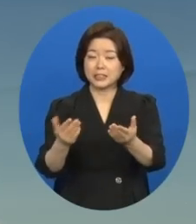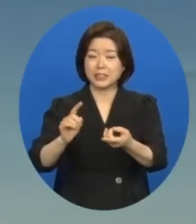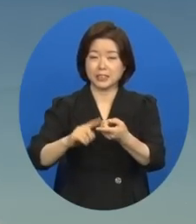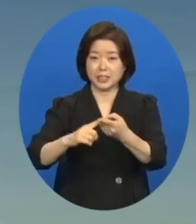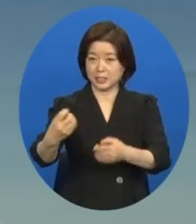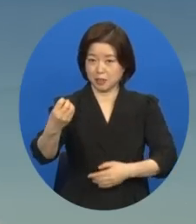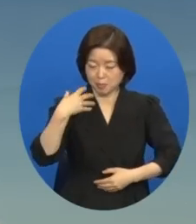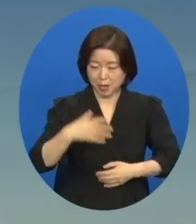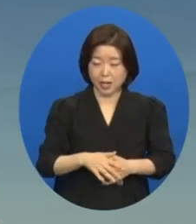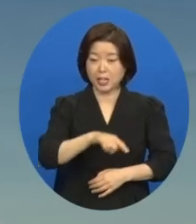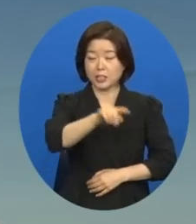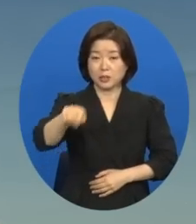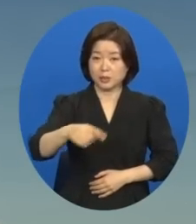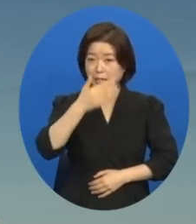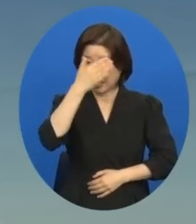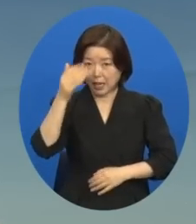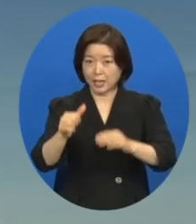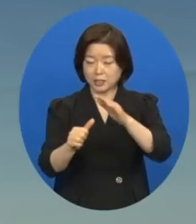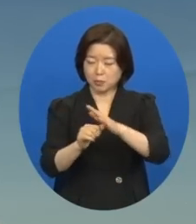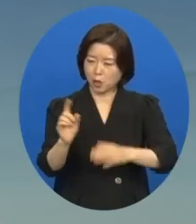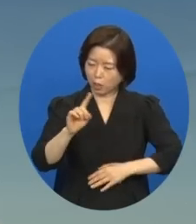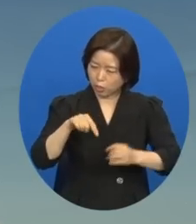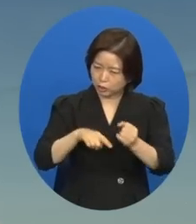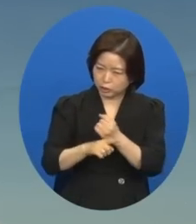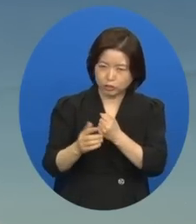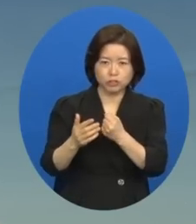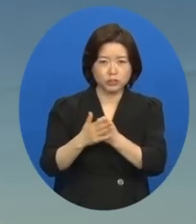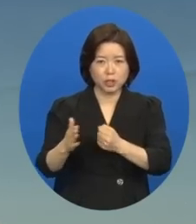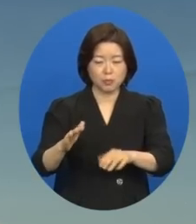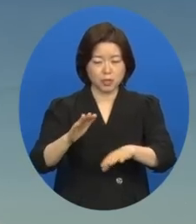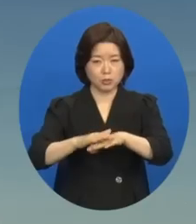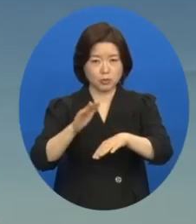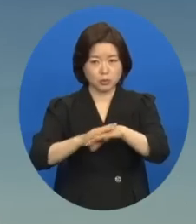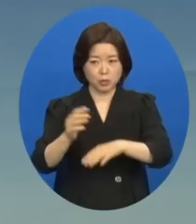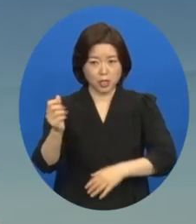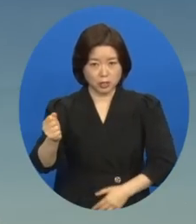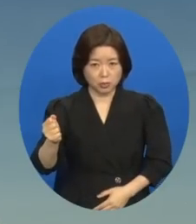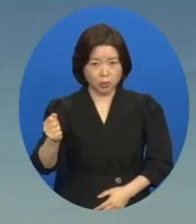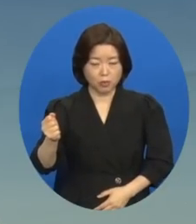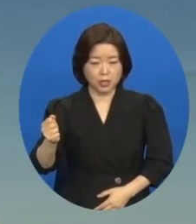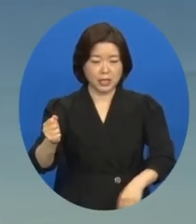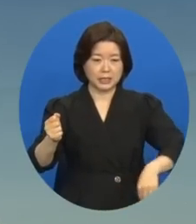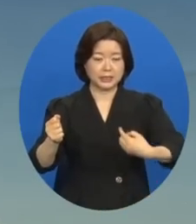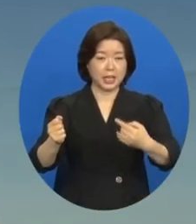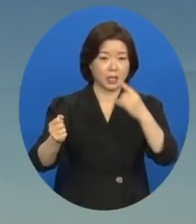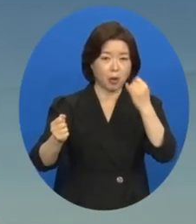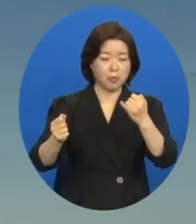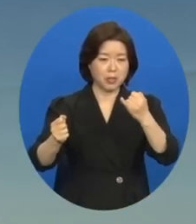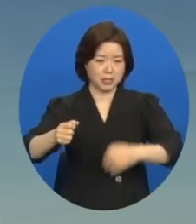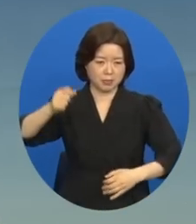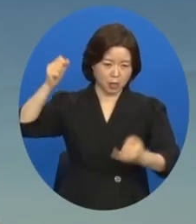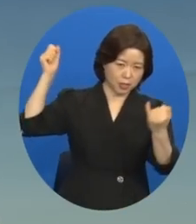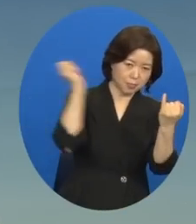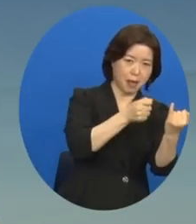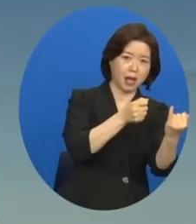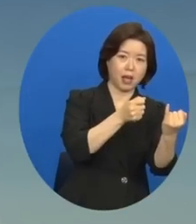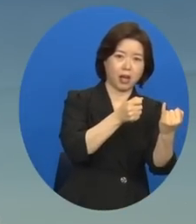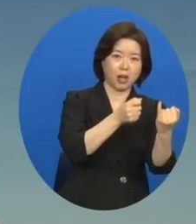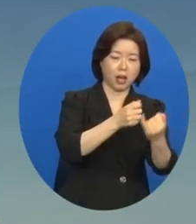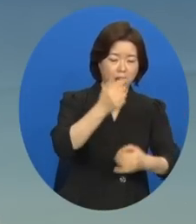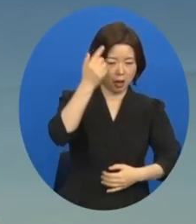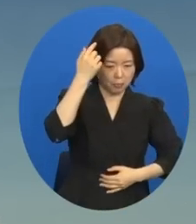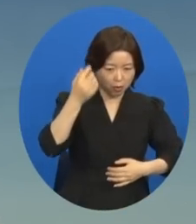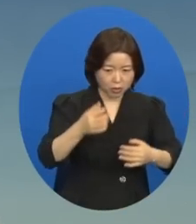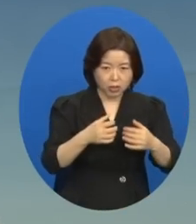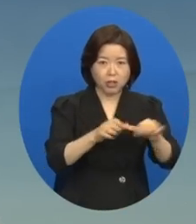있는 한 청년이 어떤 이유 때문에 손에 들고 있는 것으로 자기 어머니의 머리를 때려서 두개골이